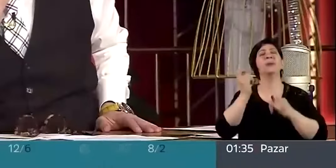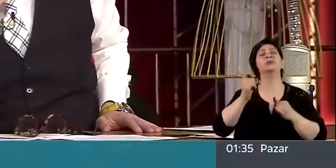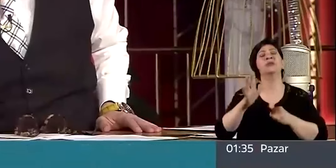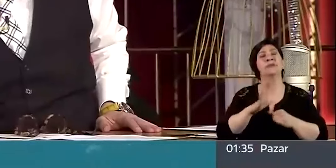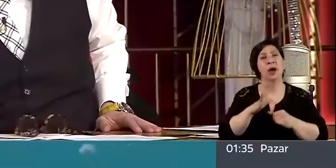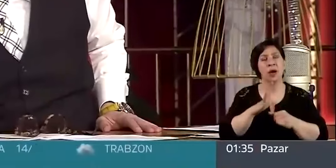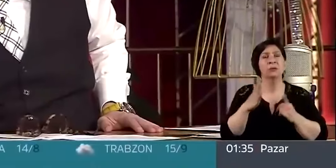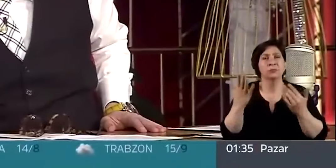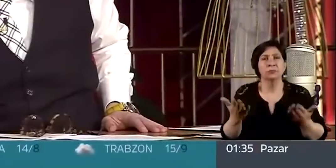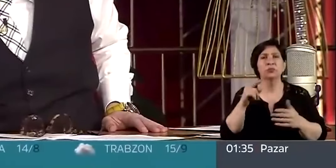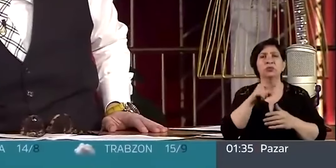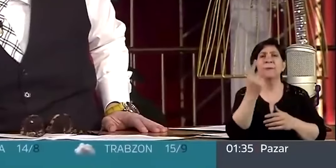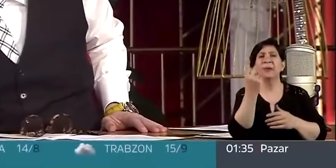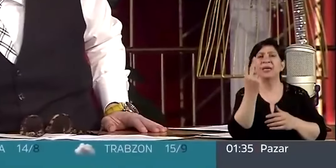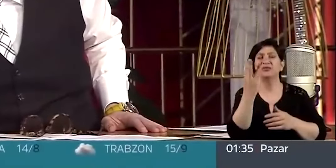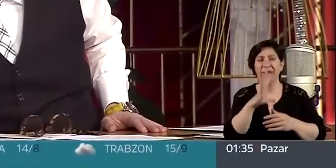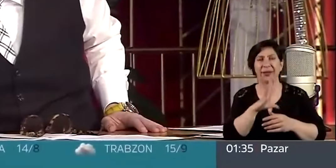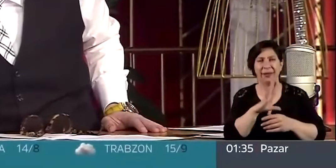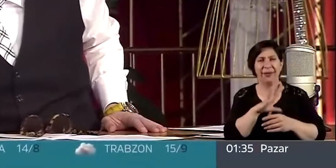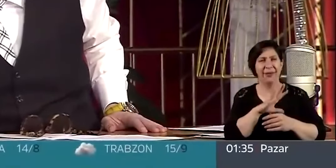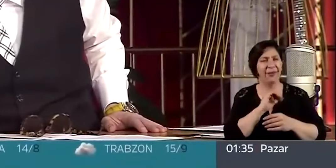var. Tabii burada birkaç tane böyle...